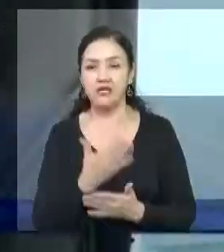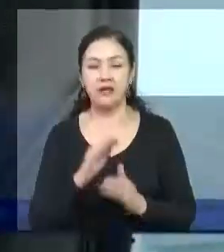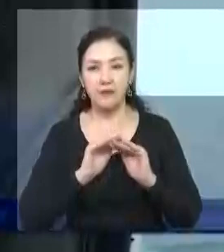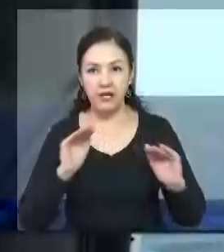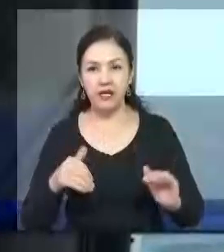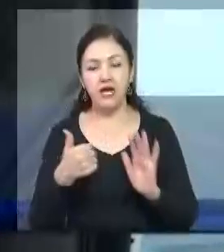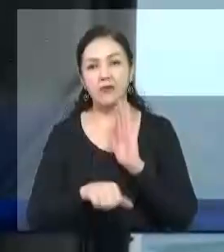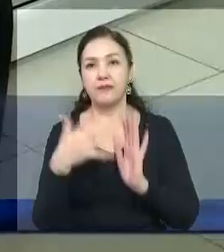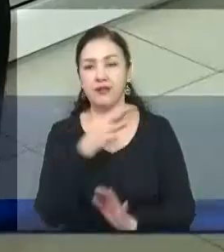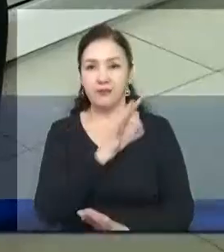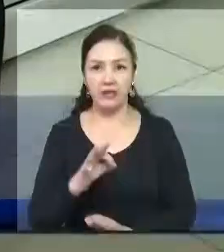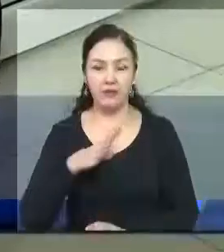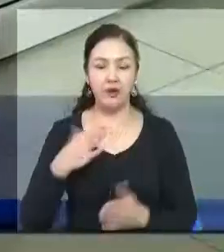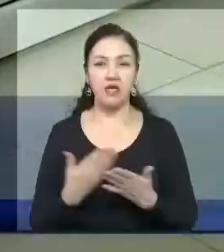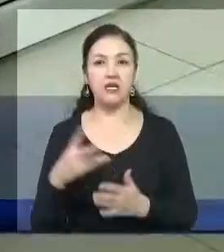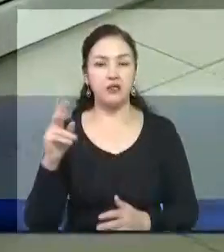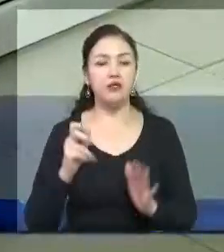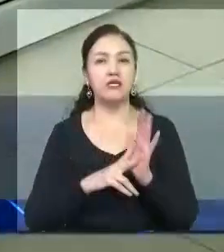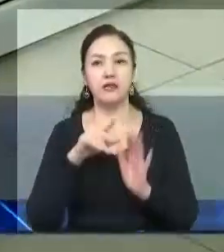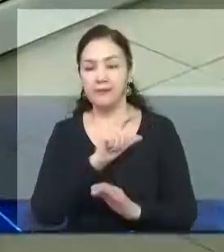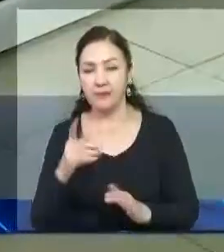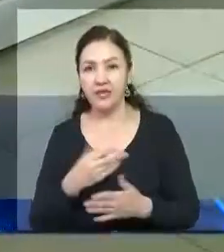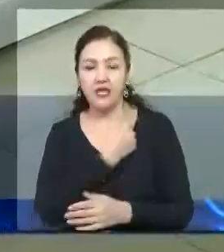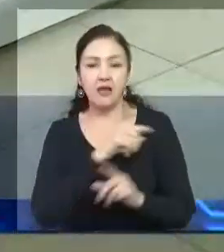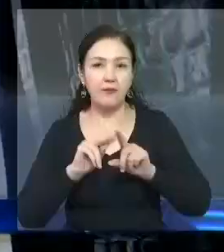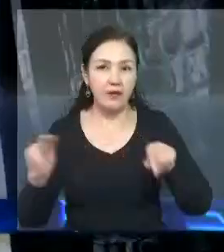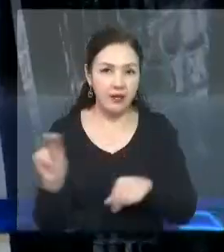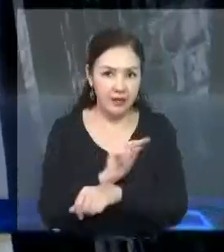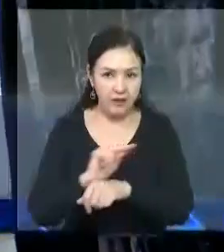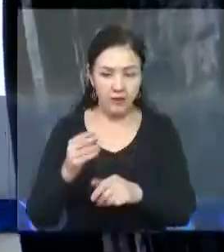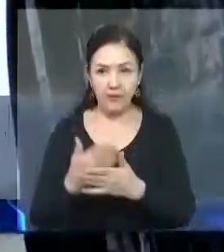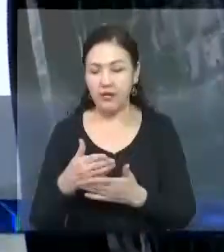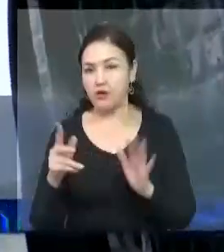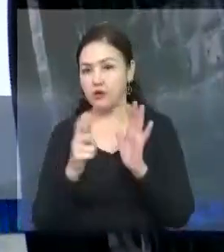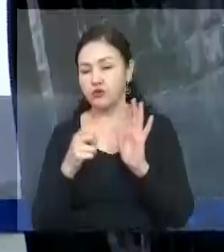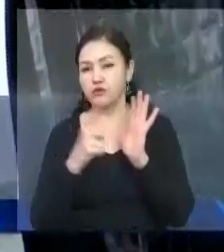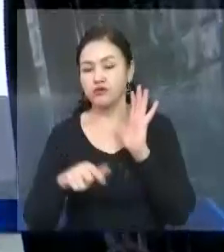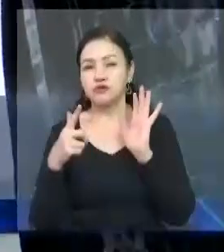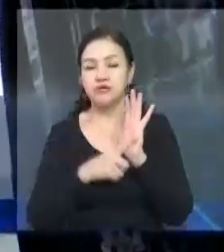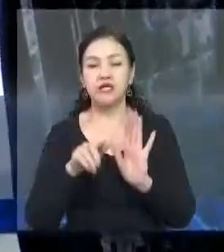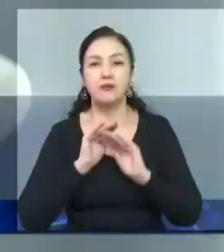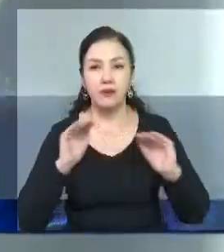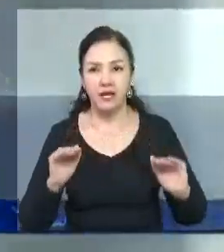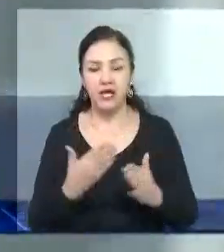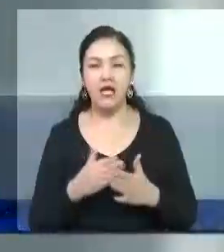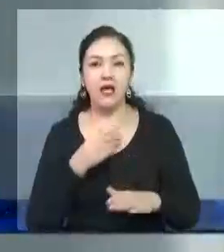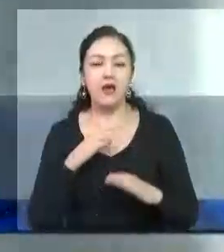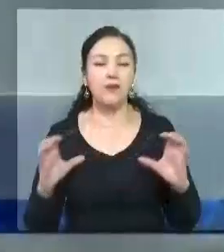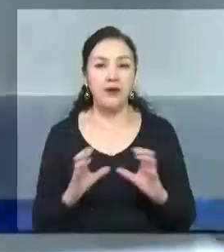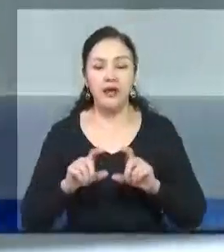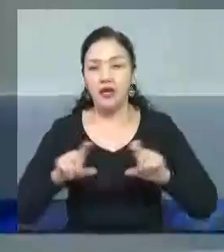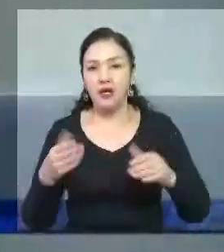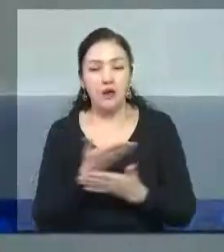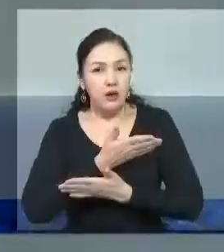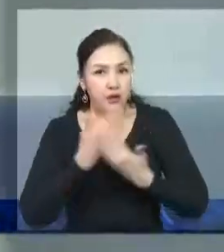ол 65% құрап отыр. Қазір 208 адам стационарлық ем қабылдап жатыр, оның 177-сі бала. Жансақтау бөліміне түскенде